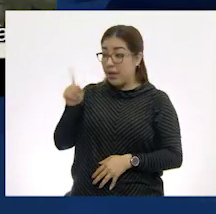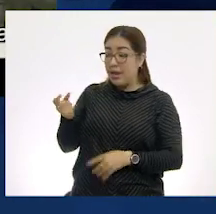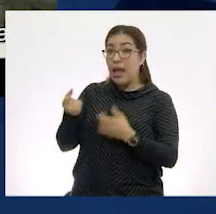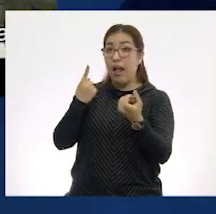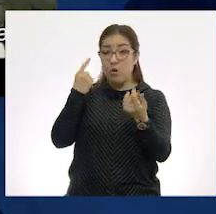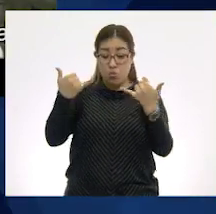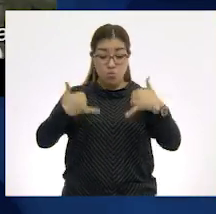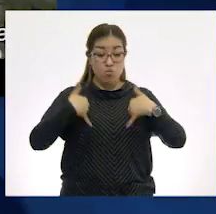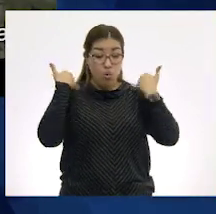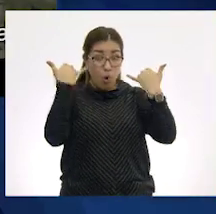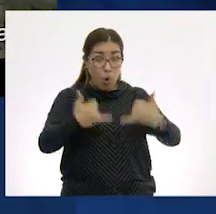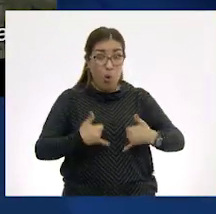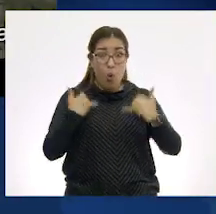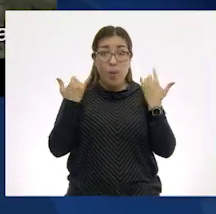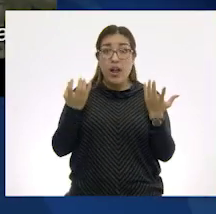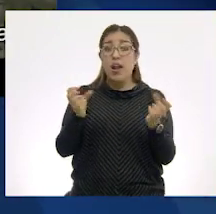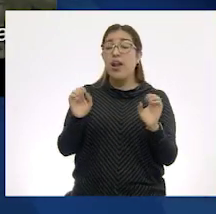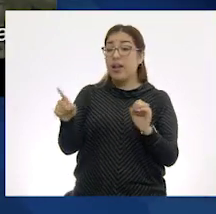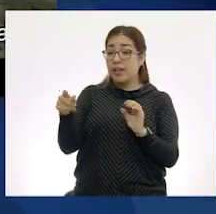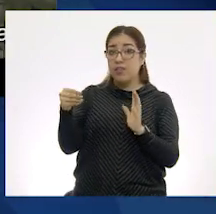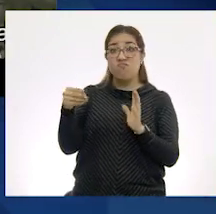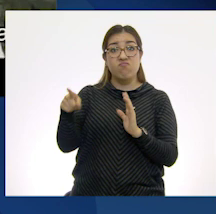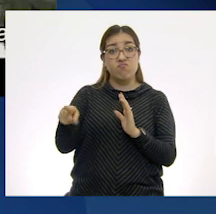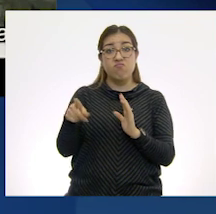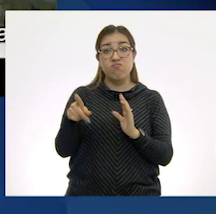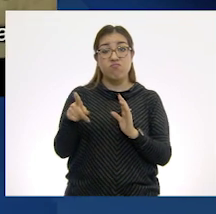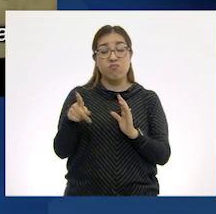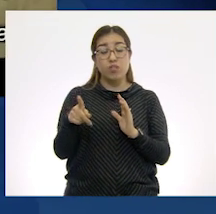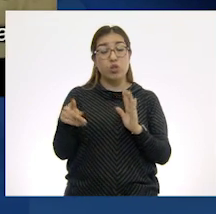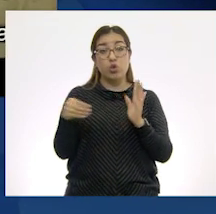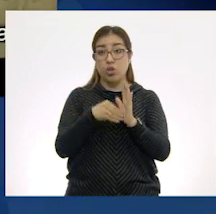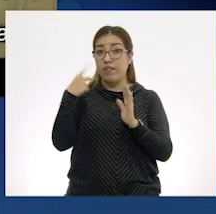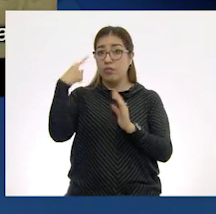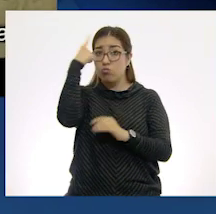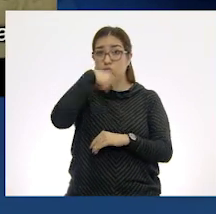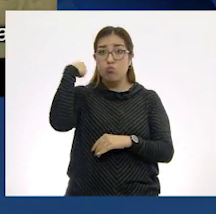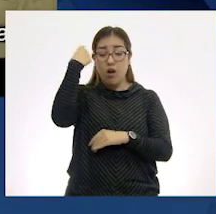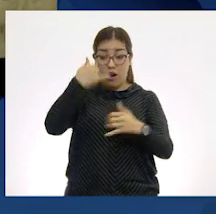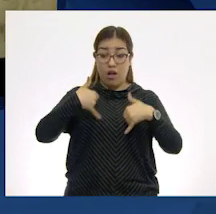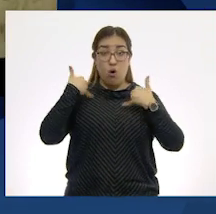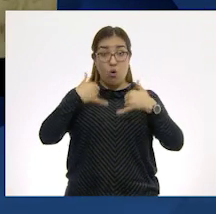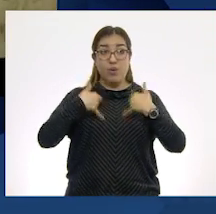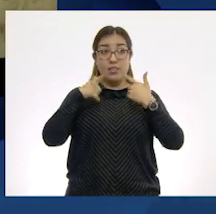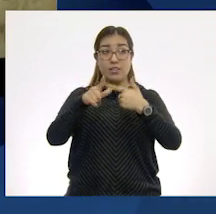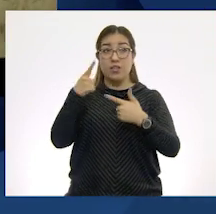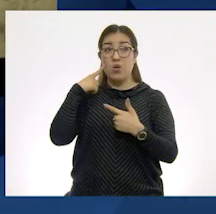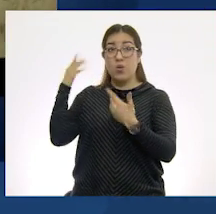子呢，都看起来比较年轻稚嫩。你看像这个非常天真的样子。